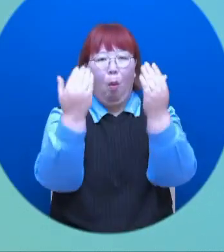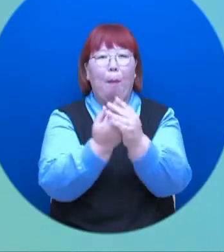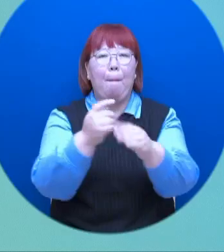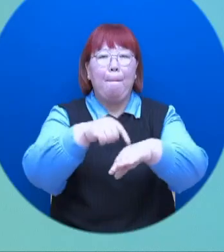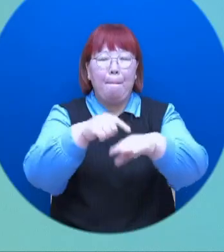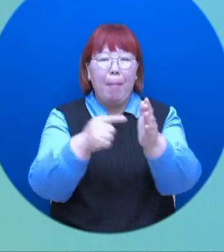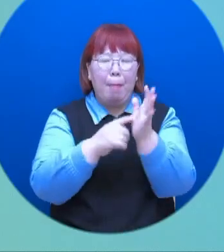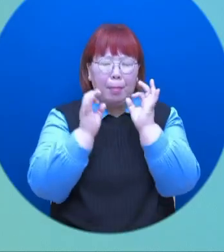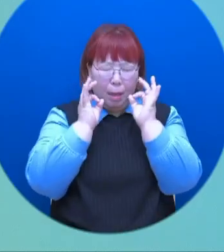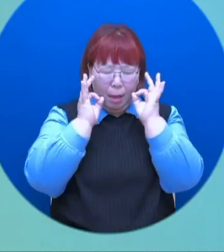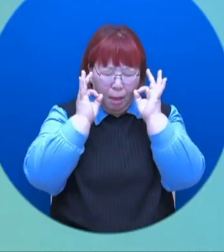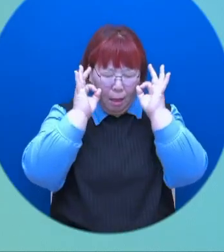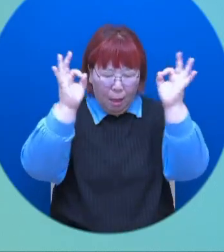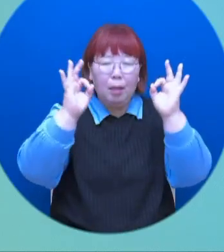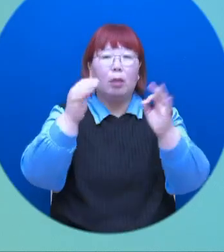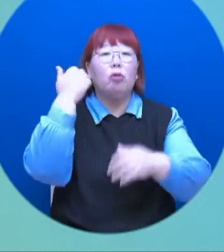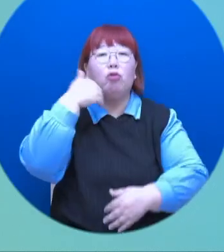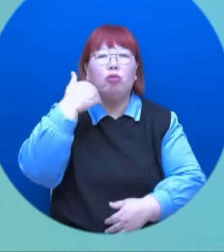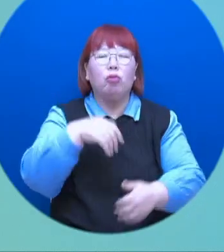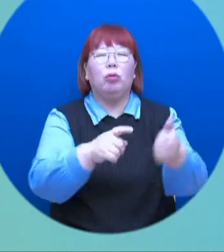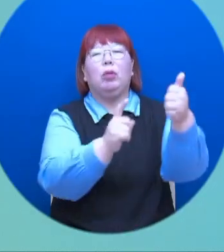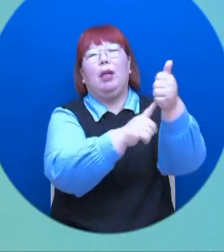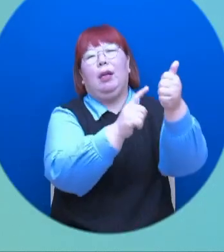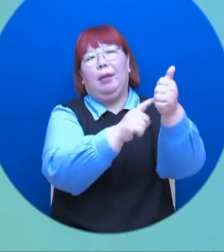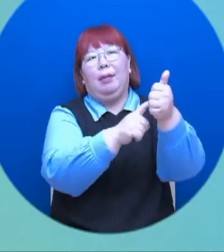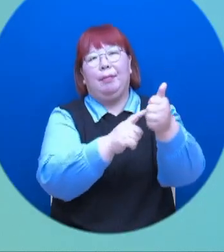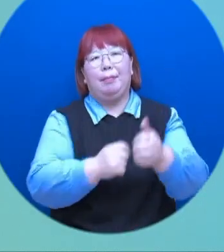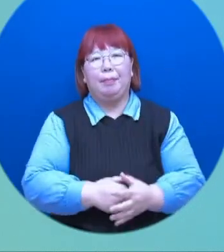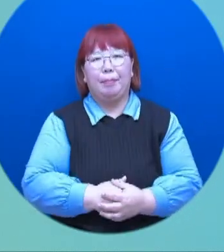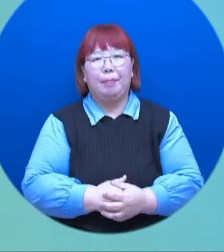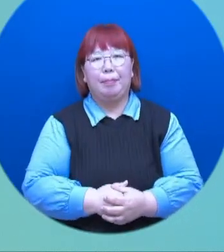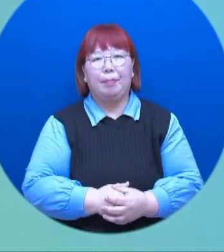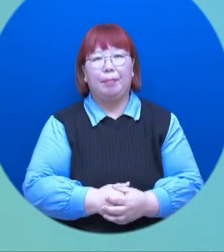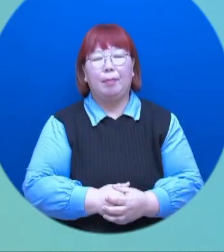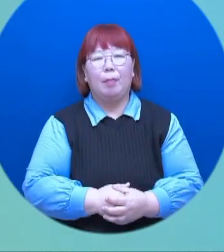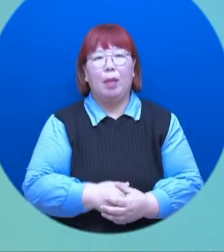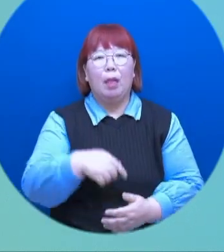것이 갈렙이다. 다시 말하면 이